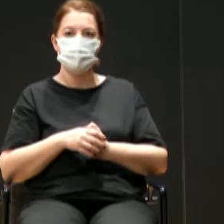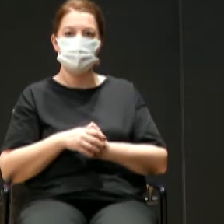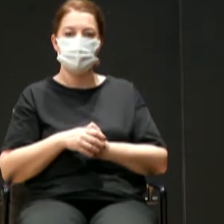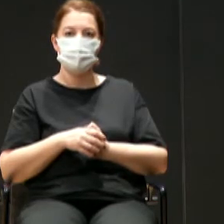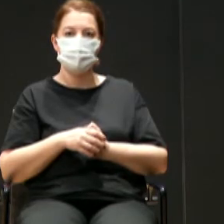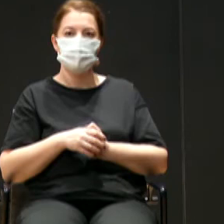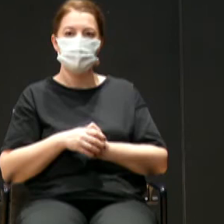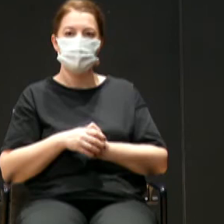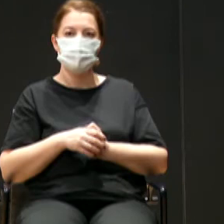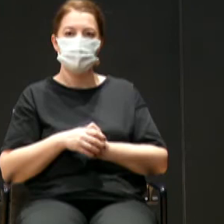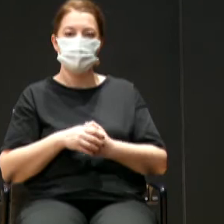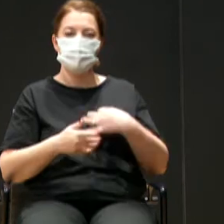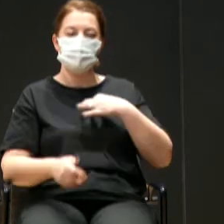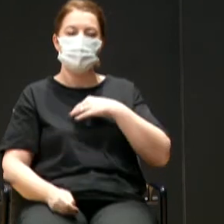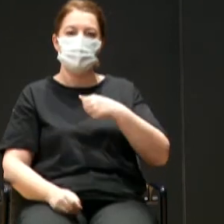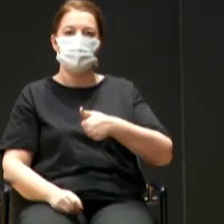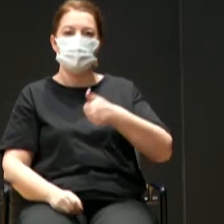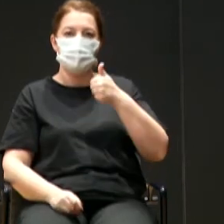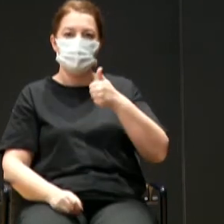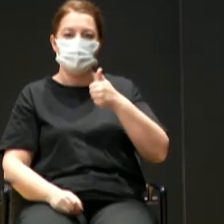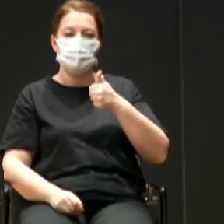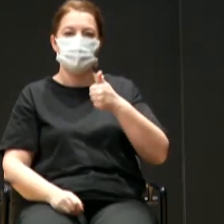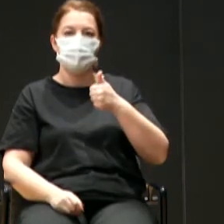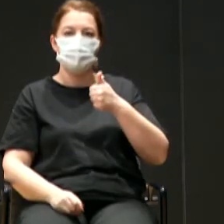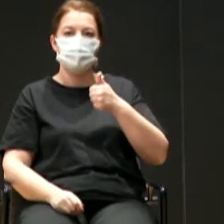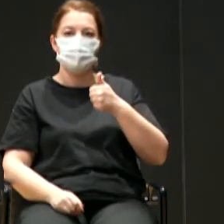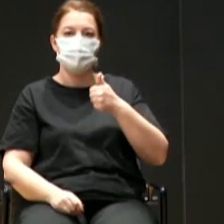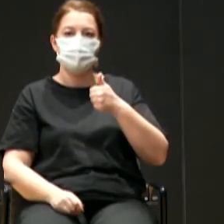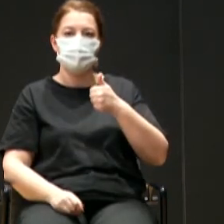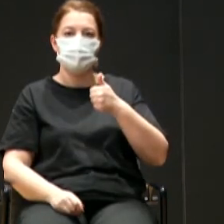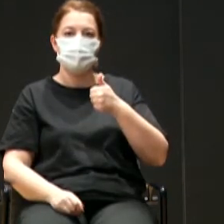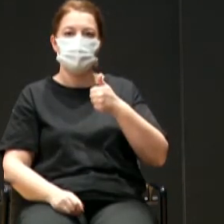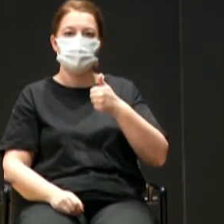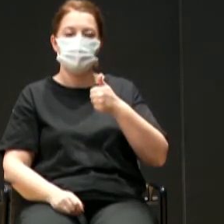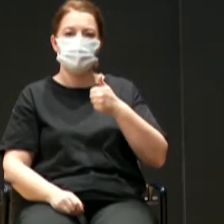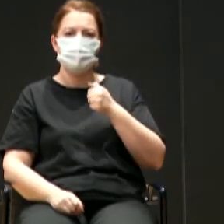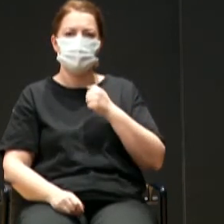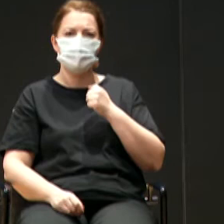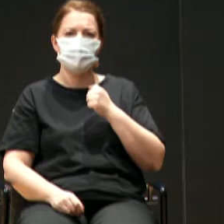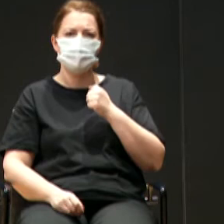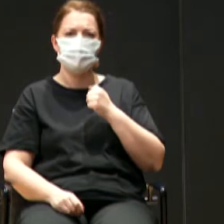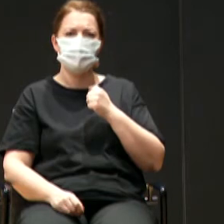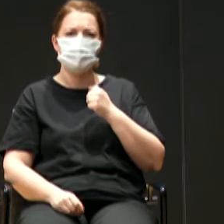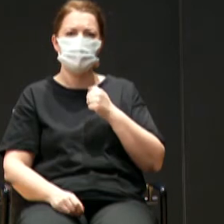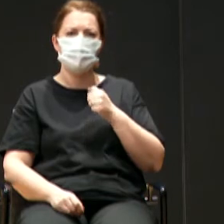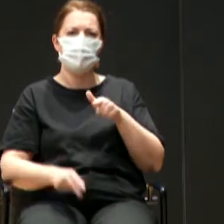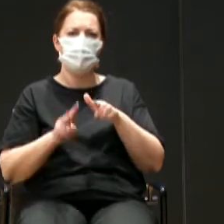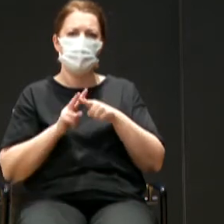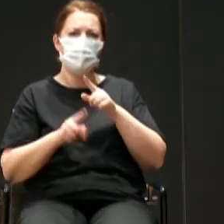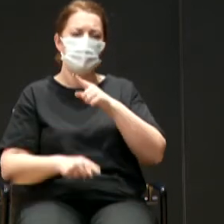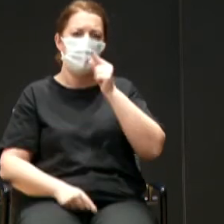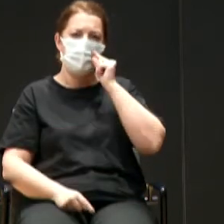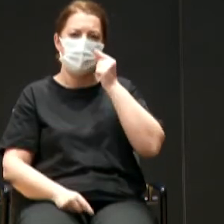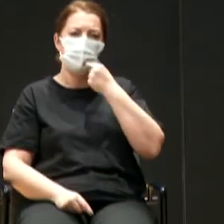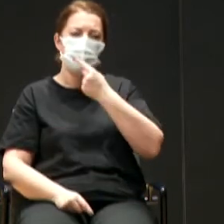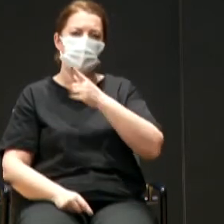Bağış yapacak mı oğlum ya? Sayın Başkan. Yapmaz. Arkadaşlar lütfen ben Nuri Bey'e şunu